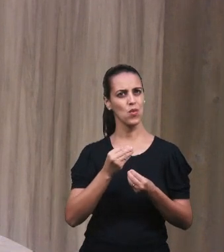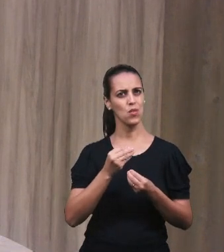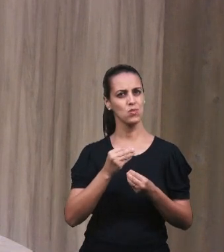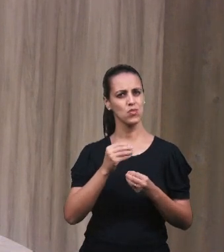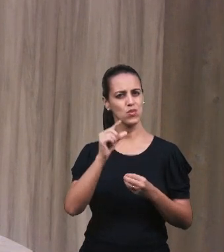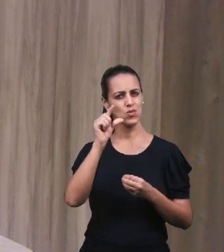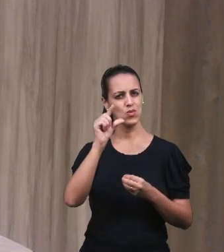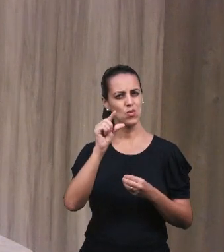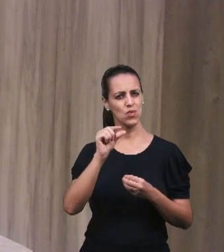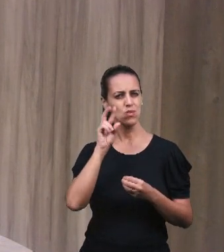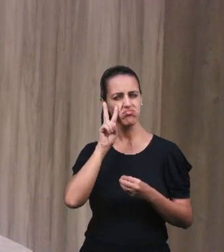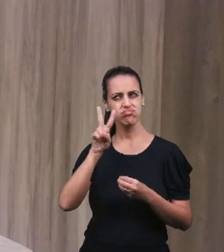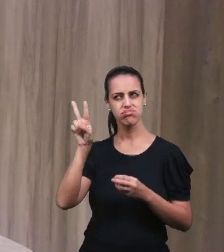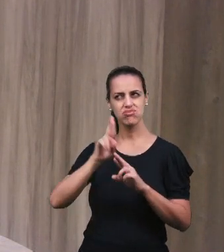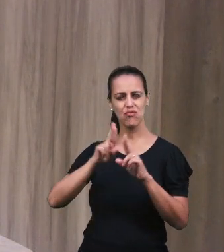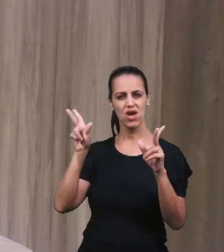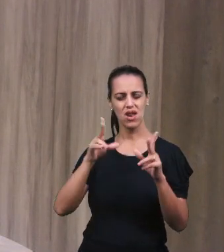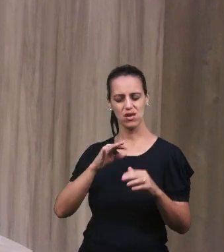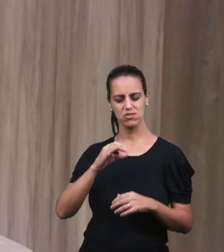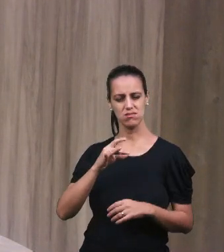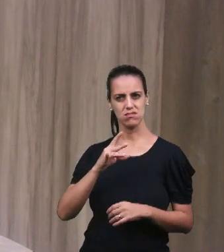petit peu.